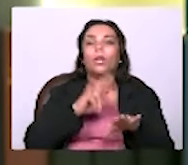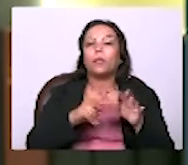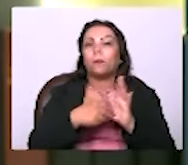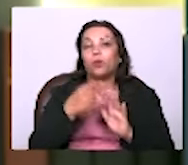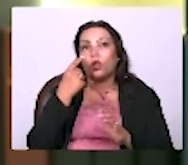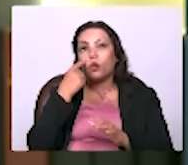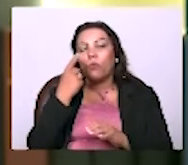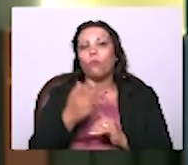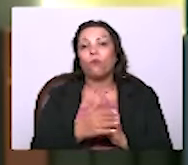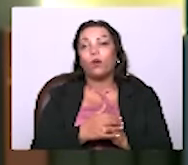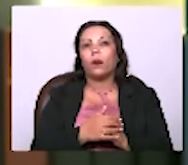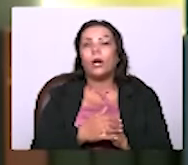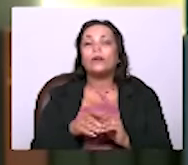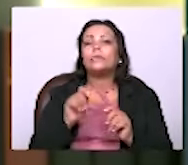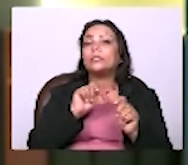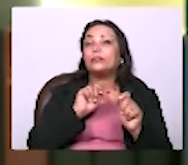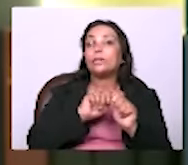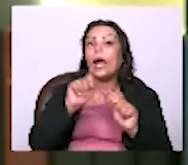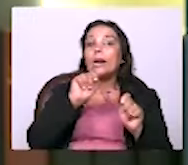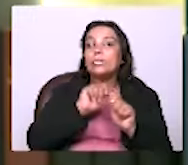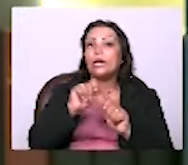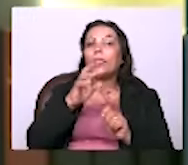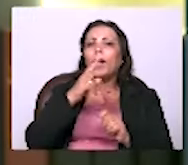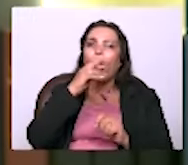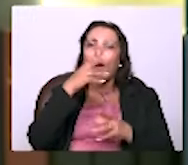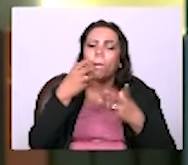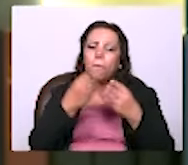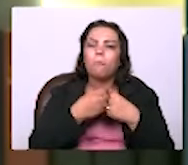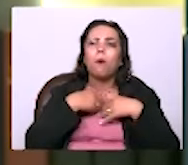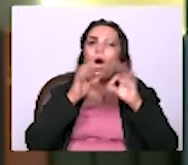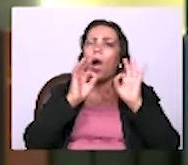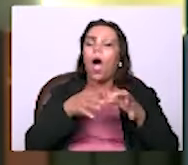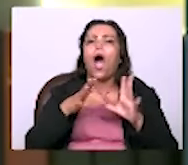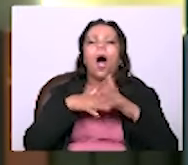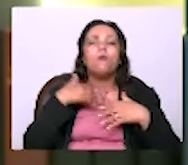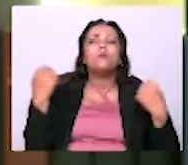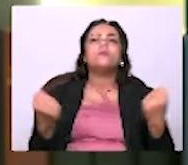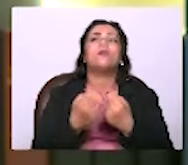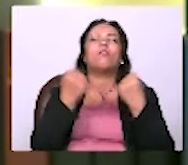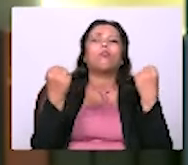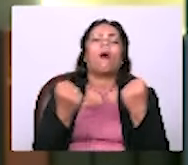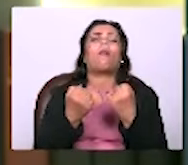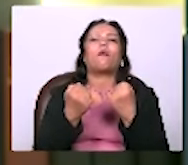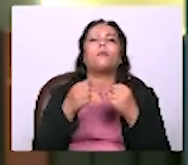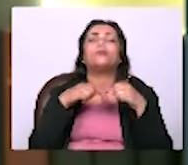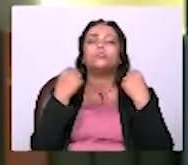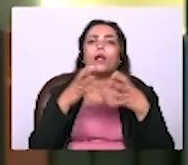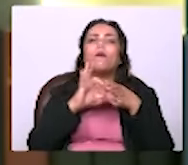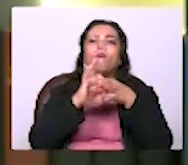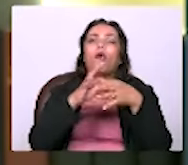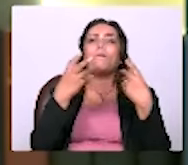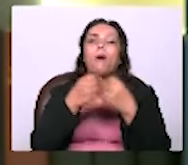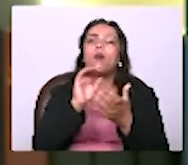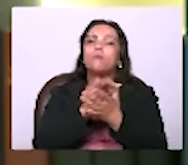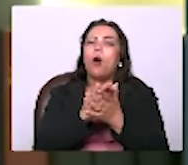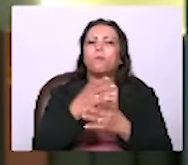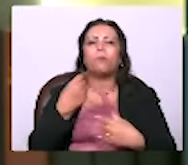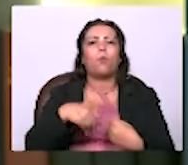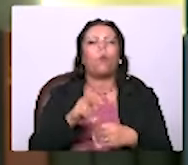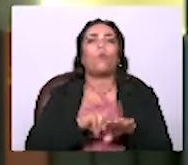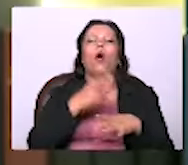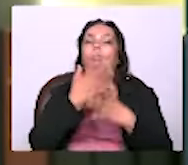تاتي الا بتحسين الحجه اللي معانا عايزين نتدرب على كده نتدرب في علاقتنا باولادنا في علاقتنا